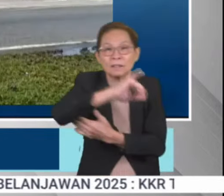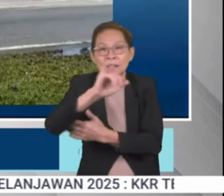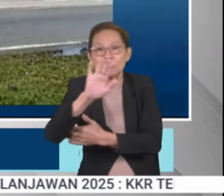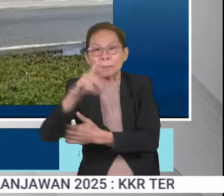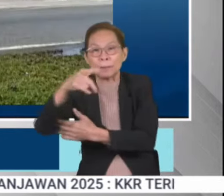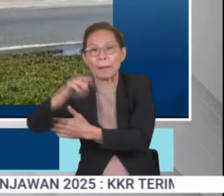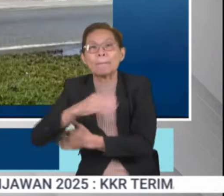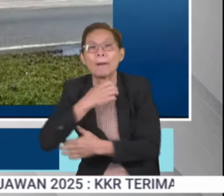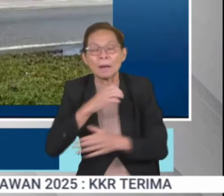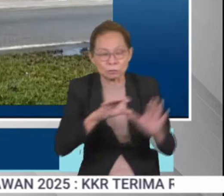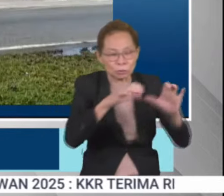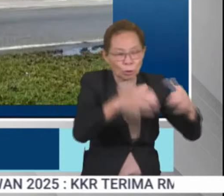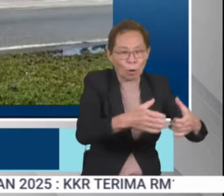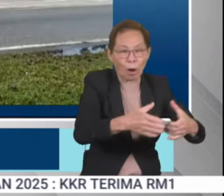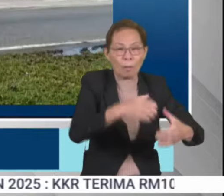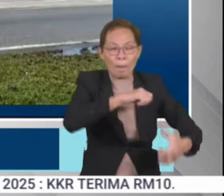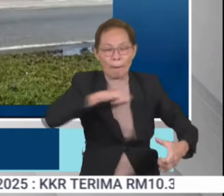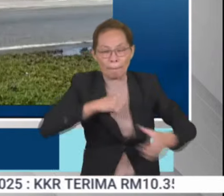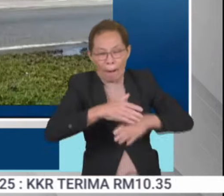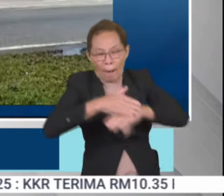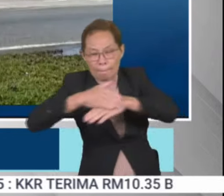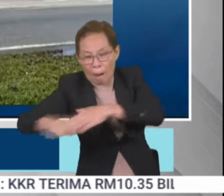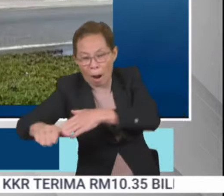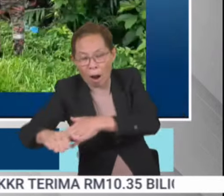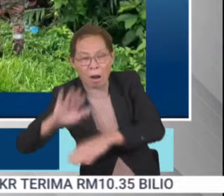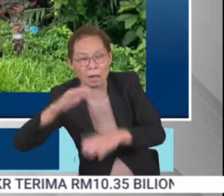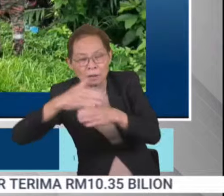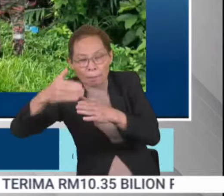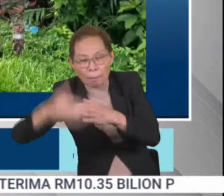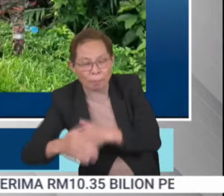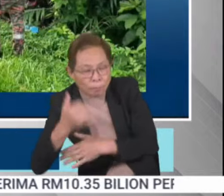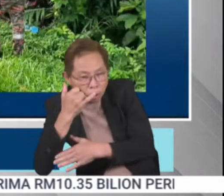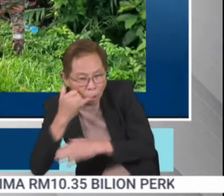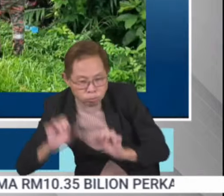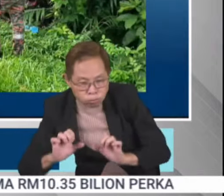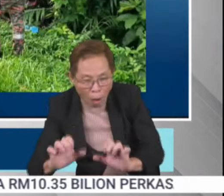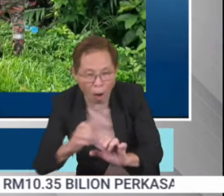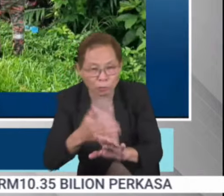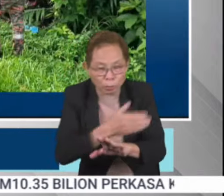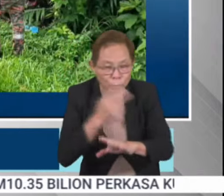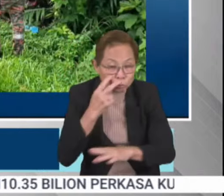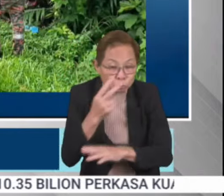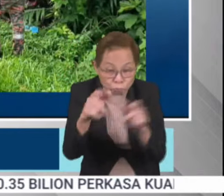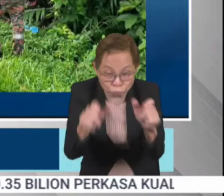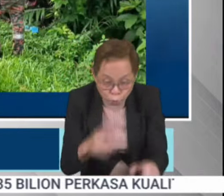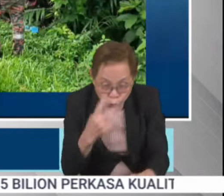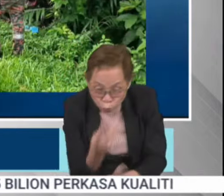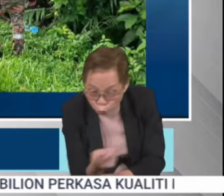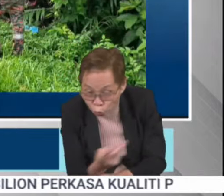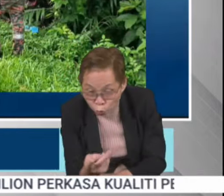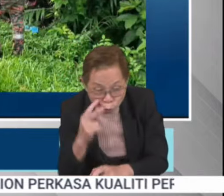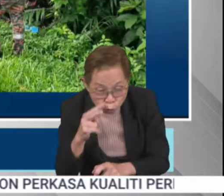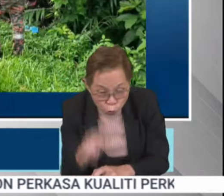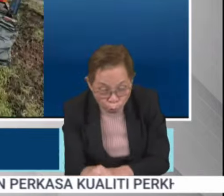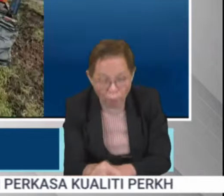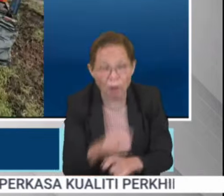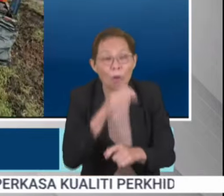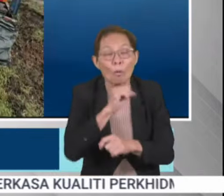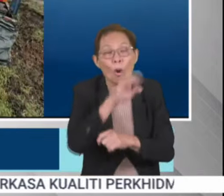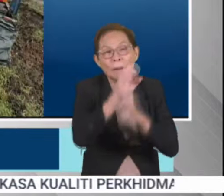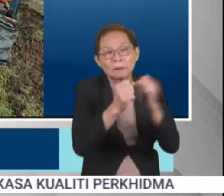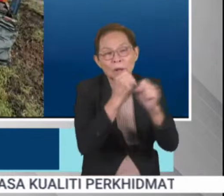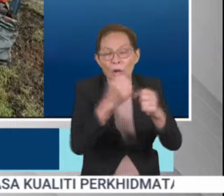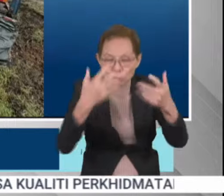Perak, sepasukan anggota digerakkan ke lokasi selepas menerima panggilan kecemasan. Sebelum menemui kedua-dua mangsa berusia 44 tahun itu,